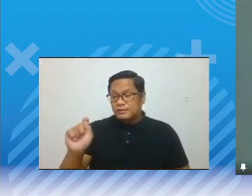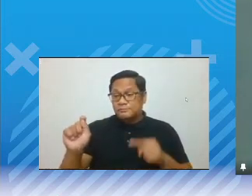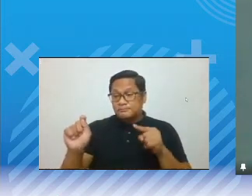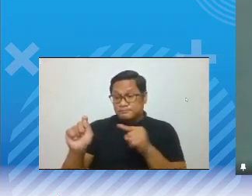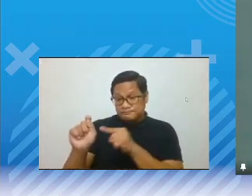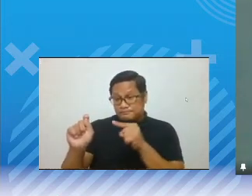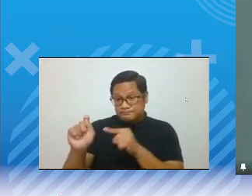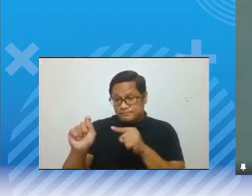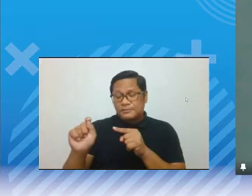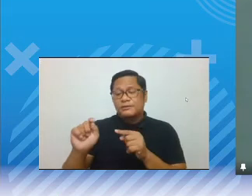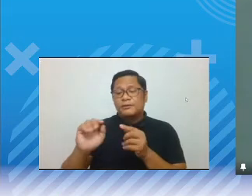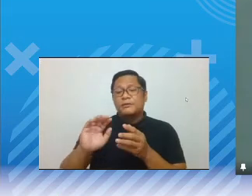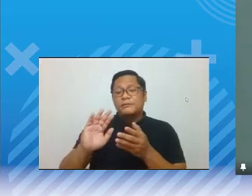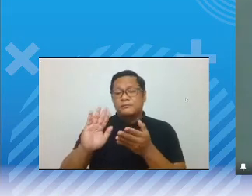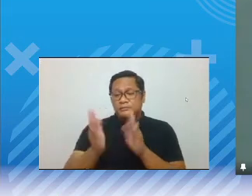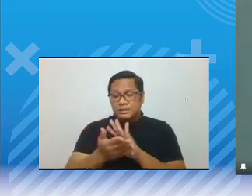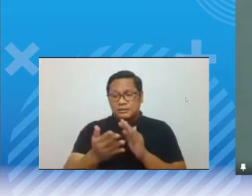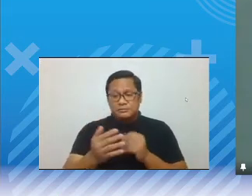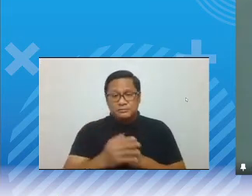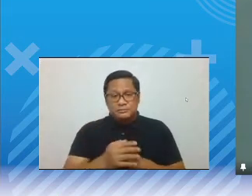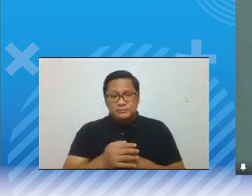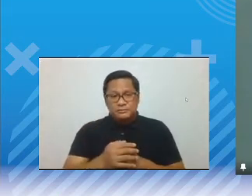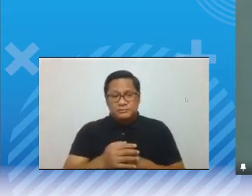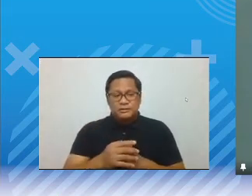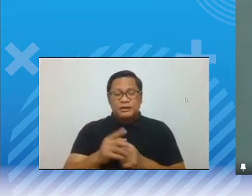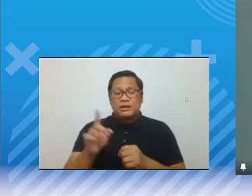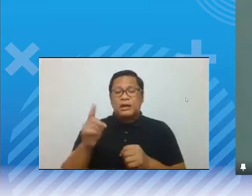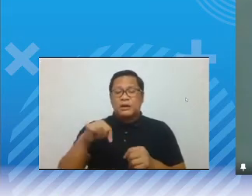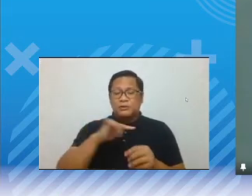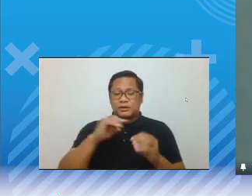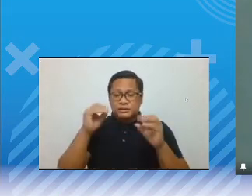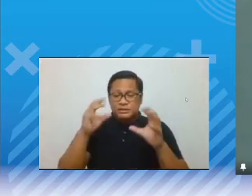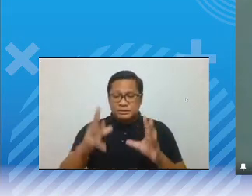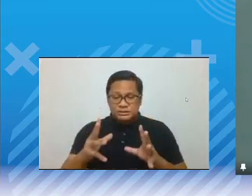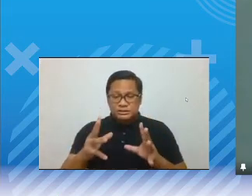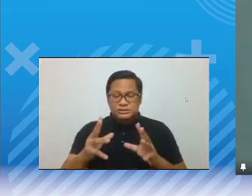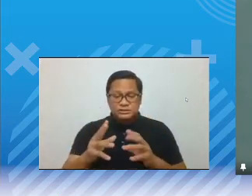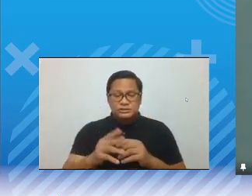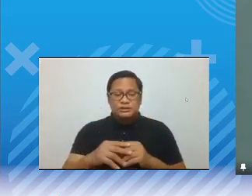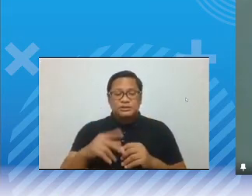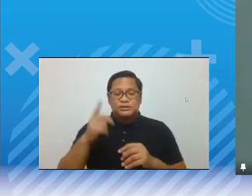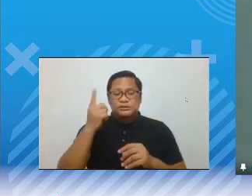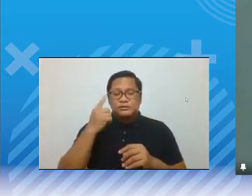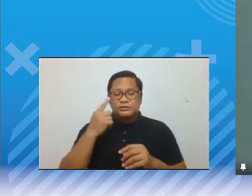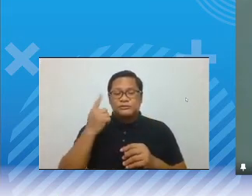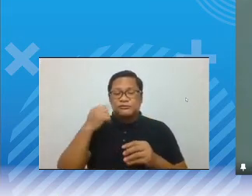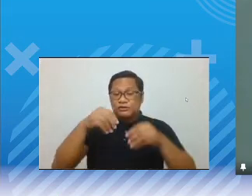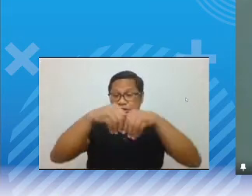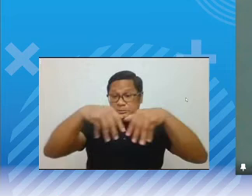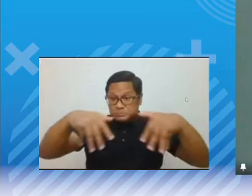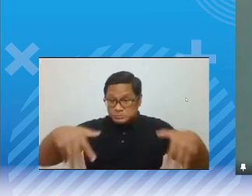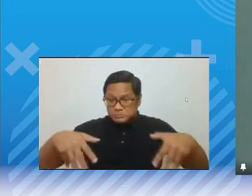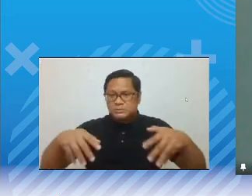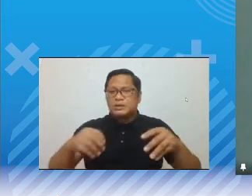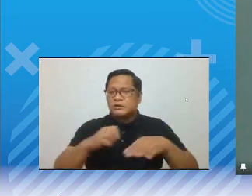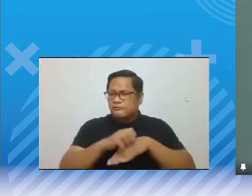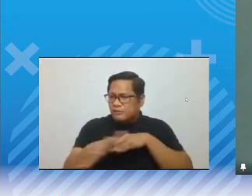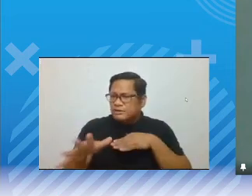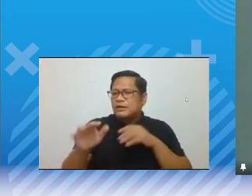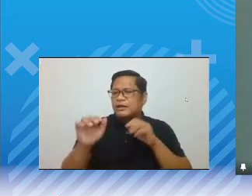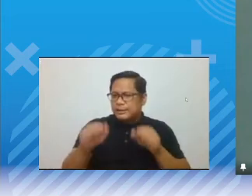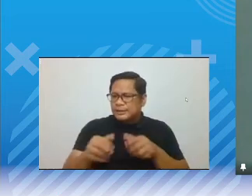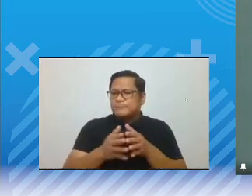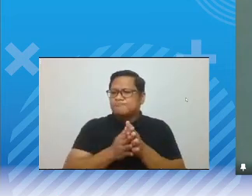ang magiging silbi na ang ating mga kaguruan, yung ating mga teachers sa baba, sa field, ay effective at efficient